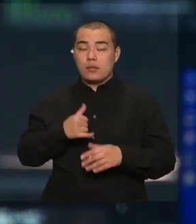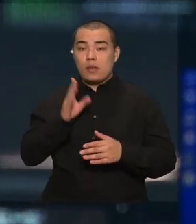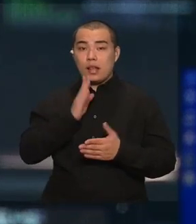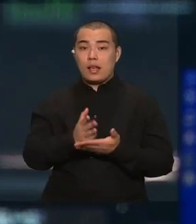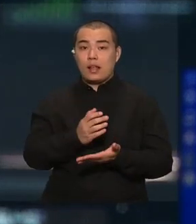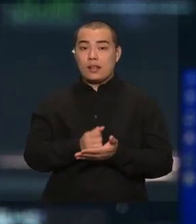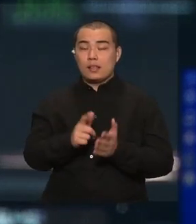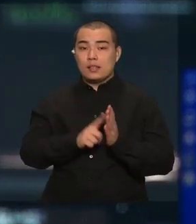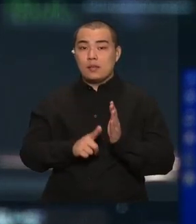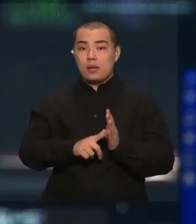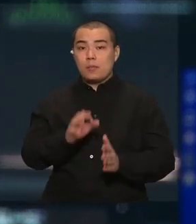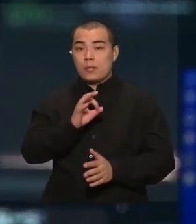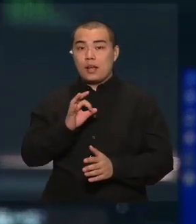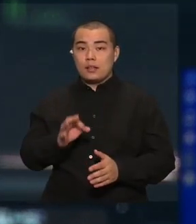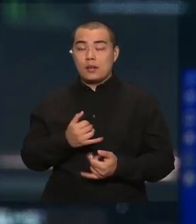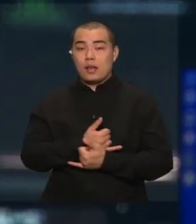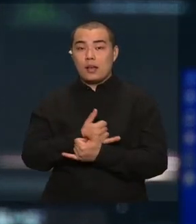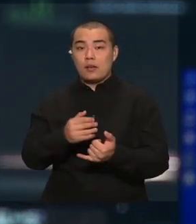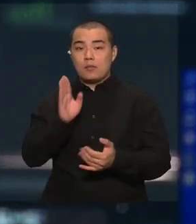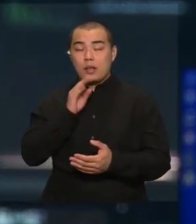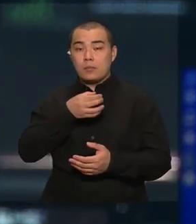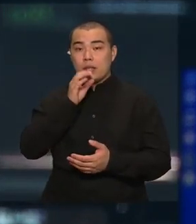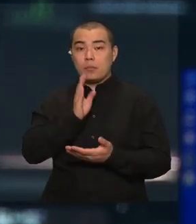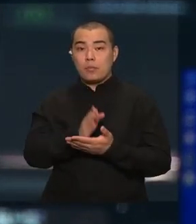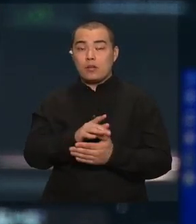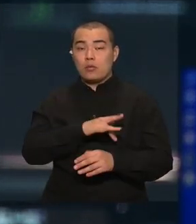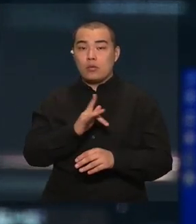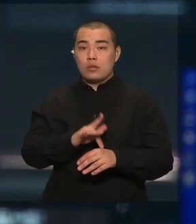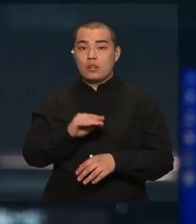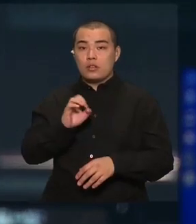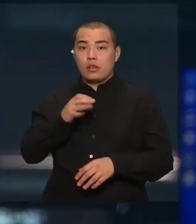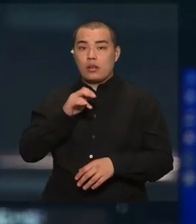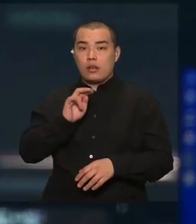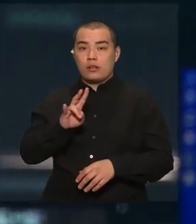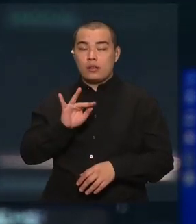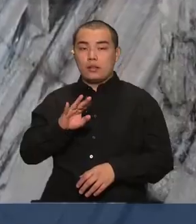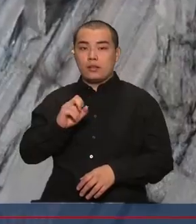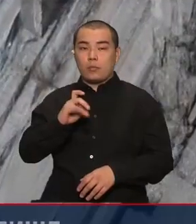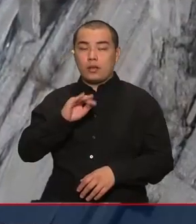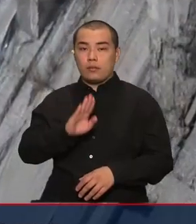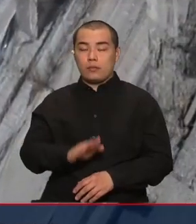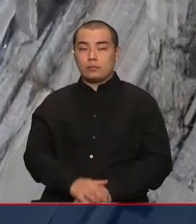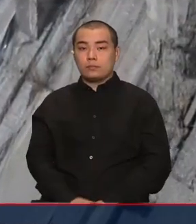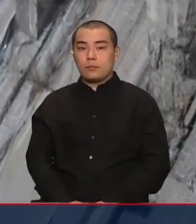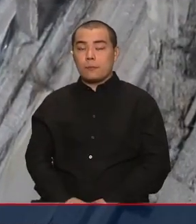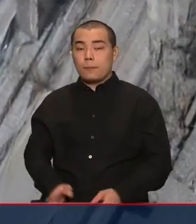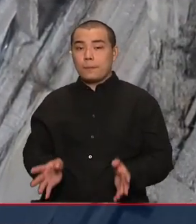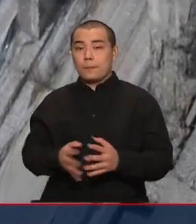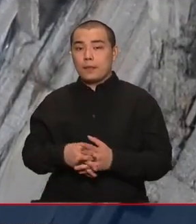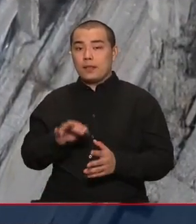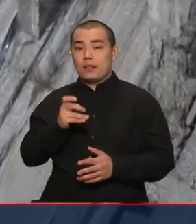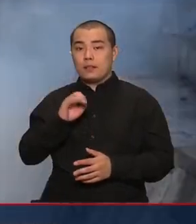водохранилище на 70% снабжает питьевой водой города Жезказган и Сатпаев. Вместимость